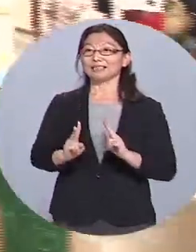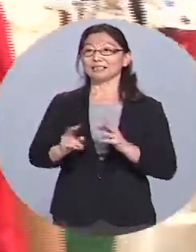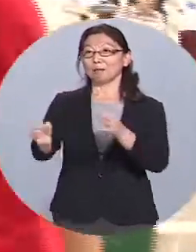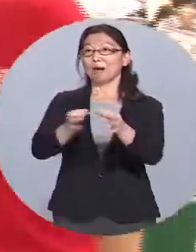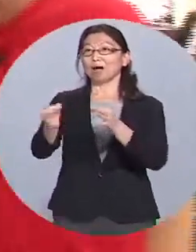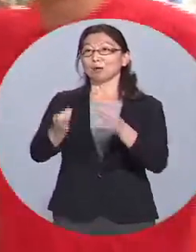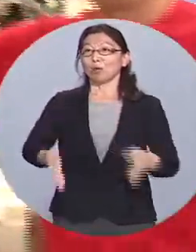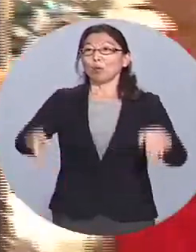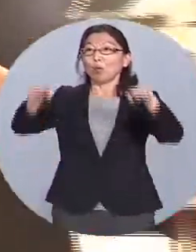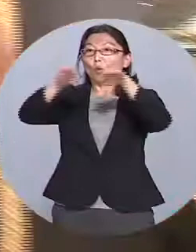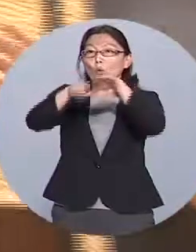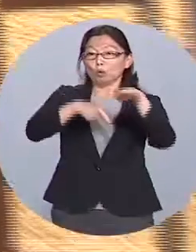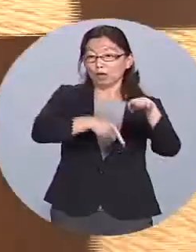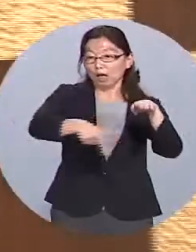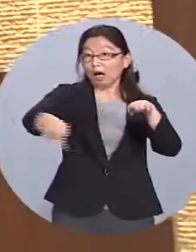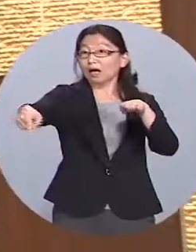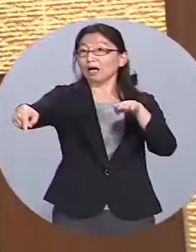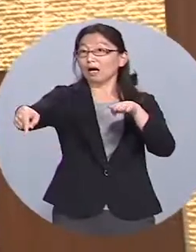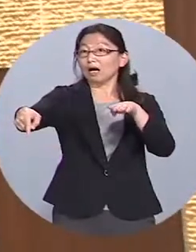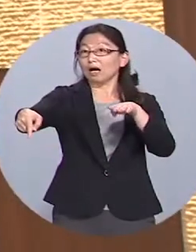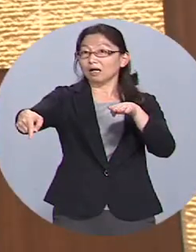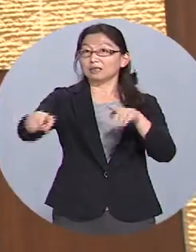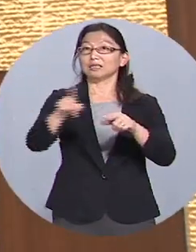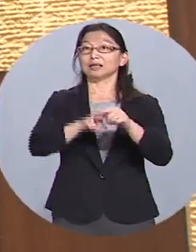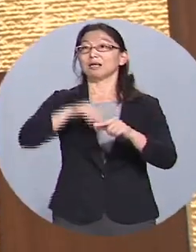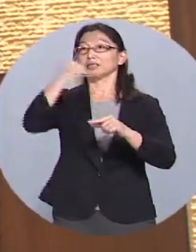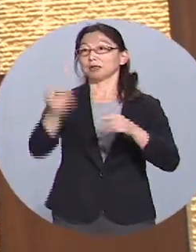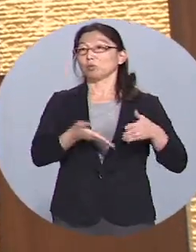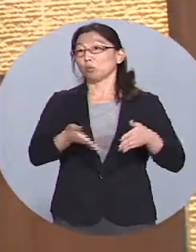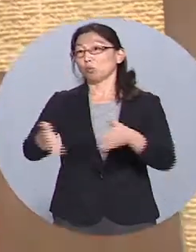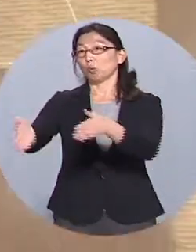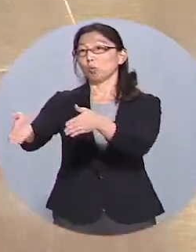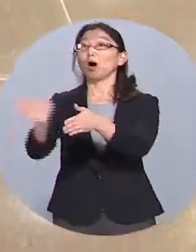に中山道があるんですね。